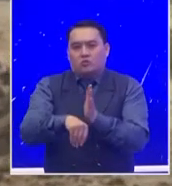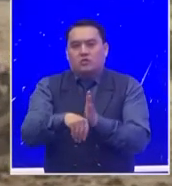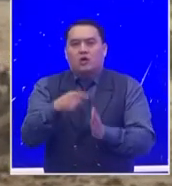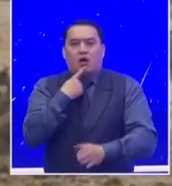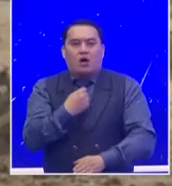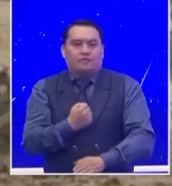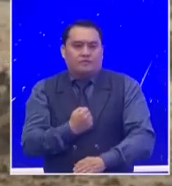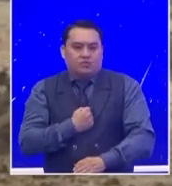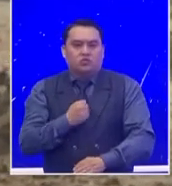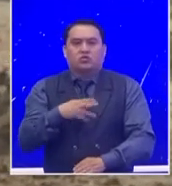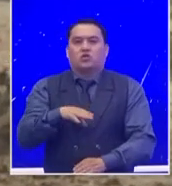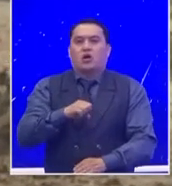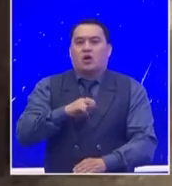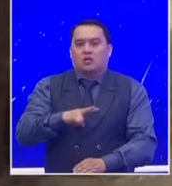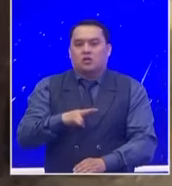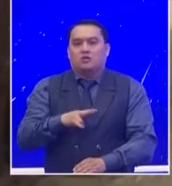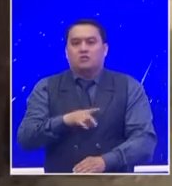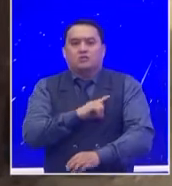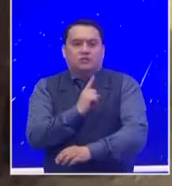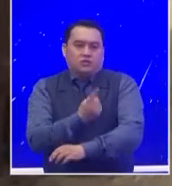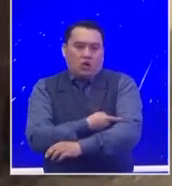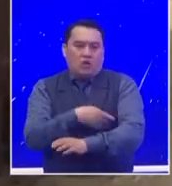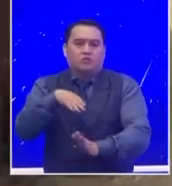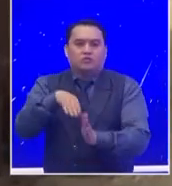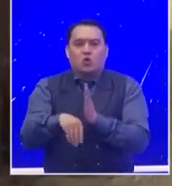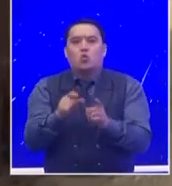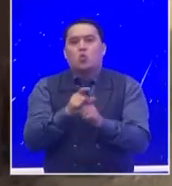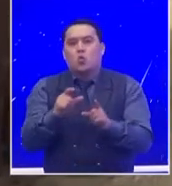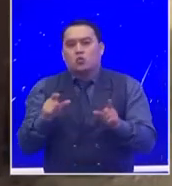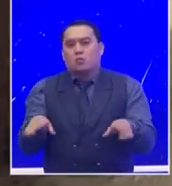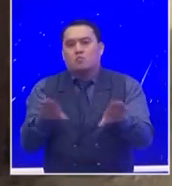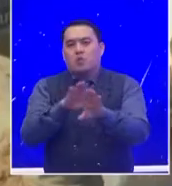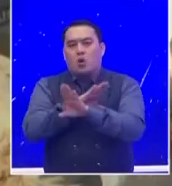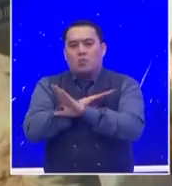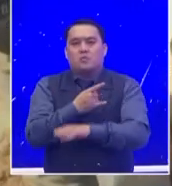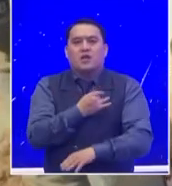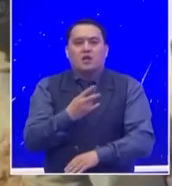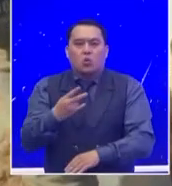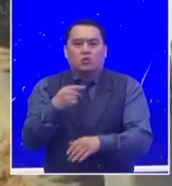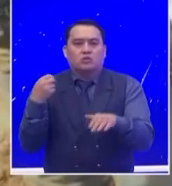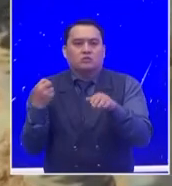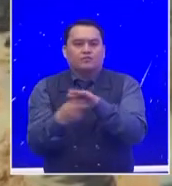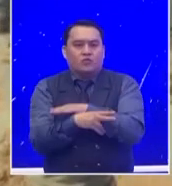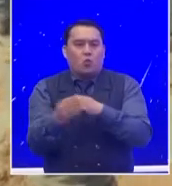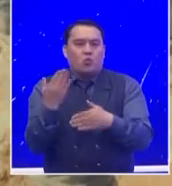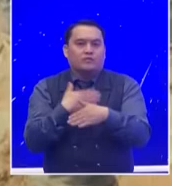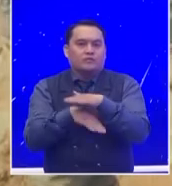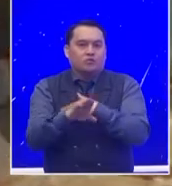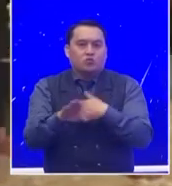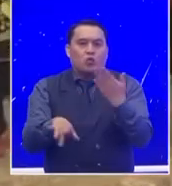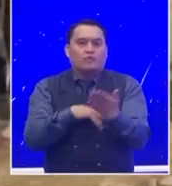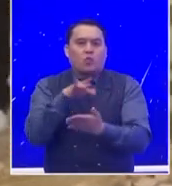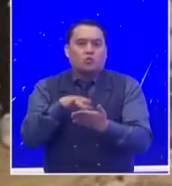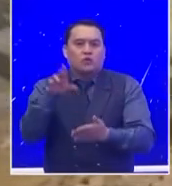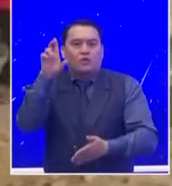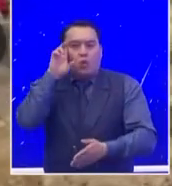армия, повстанцы, джихадисты и внешние силы. Сотни тысяч людей погибли, миллионы стали беженцами. Ситуация в отдельных